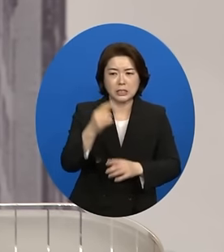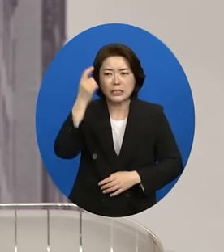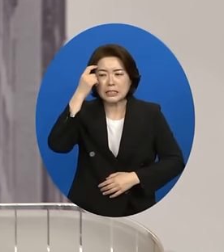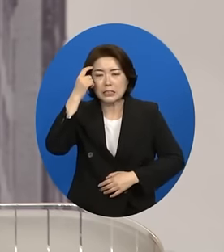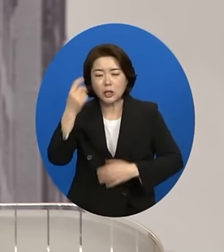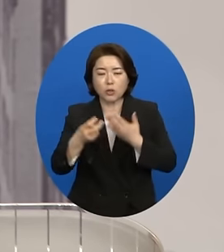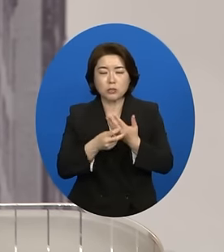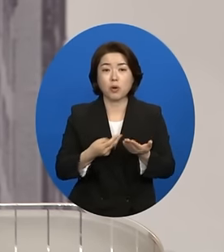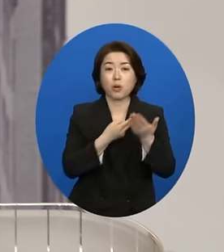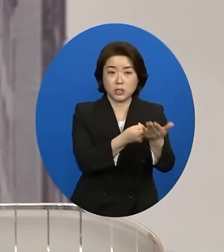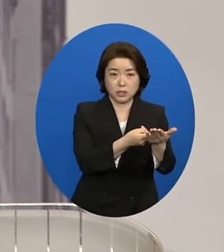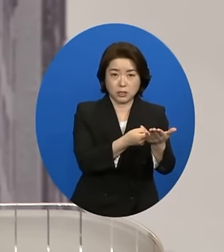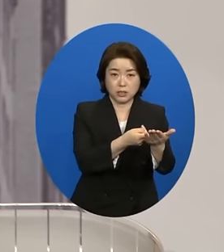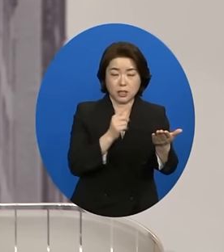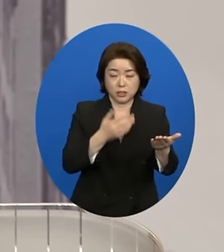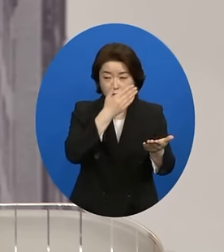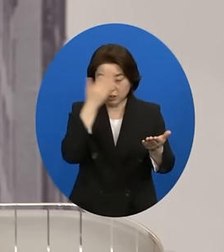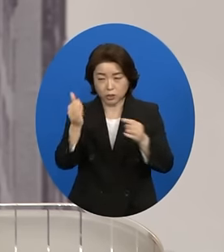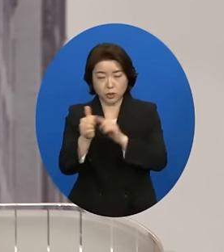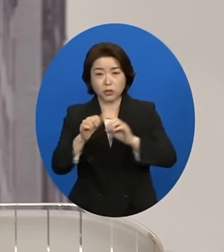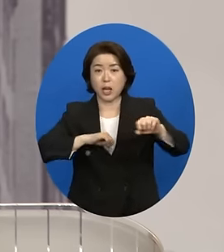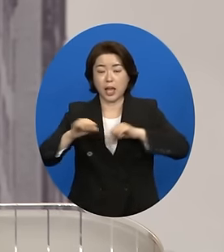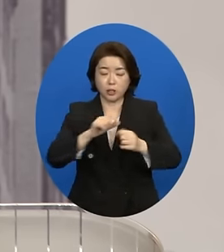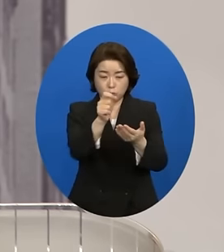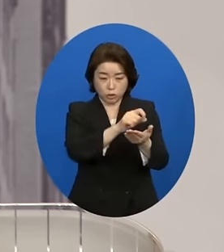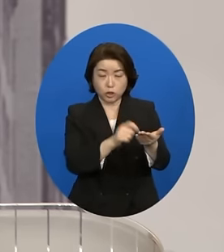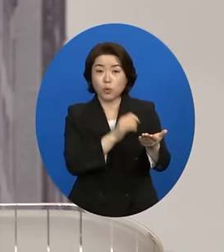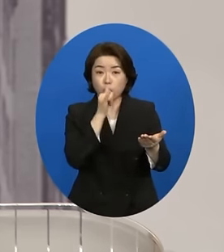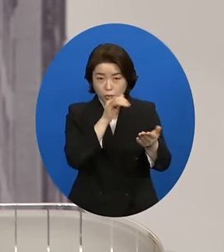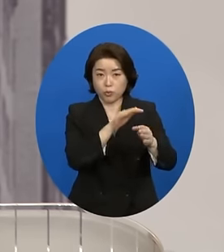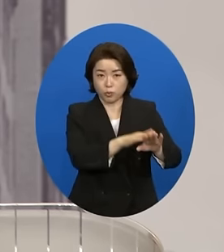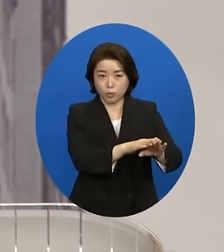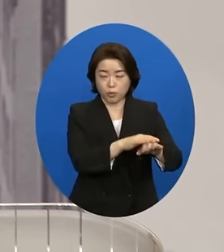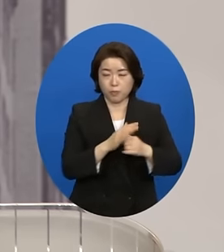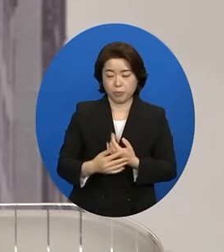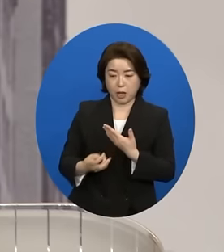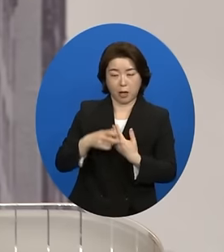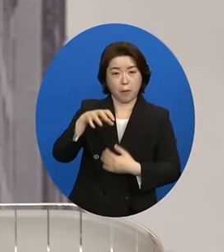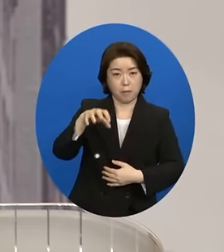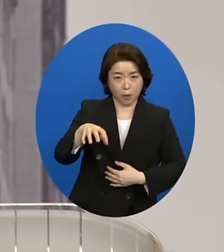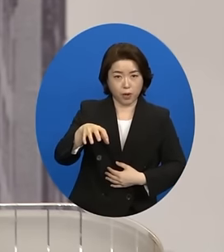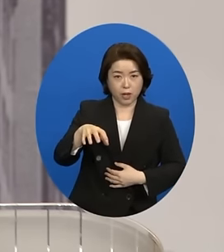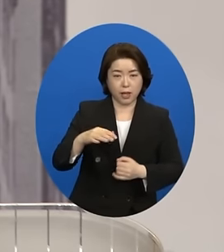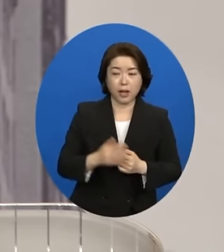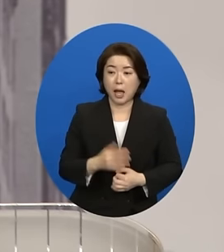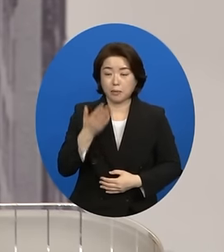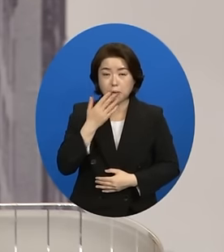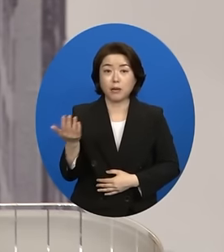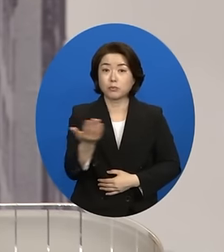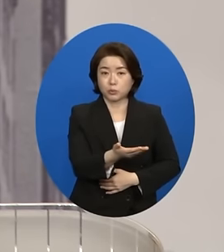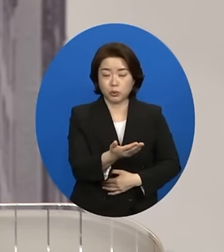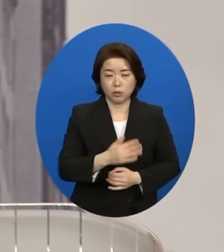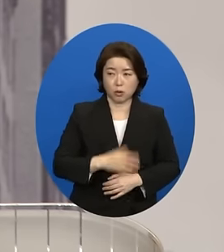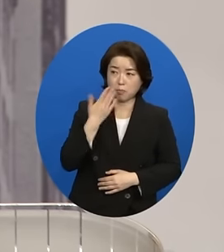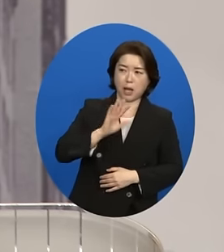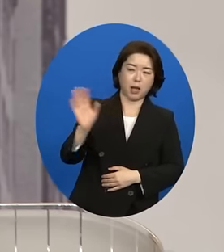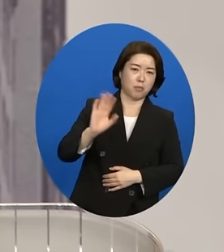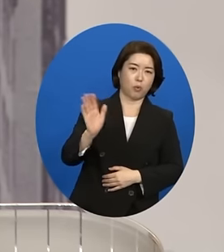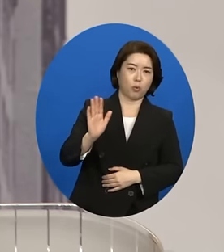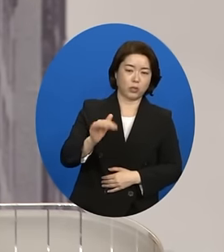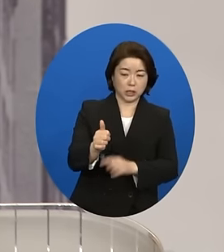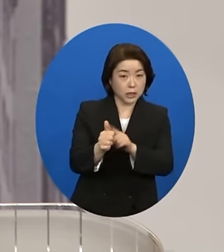입원했는데 그 청년의 행동을 기록한 것이 있어요. 병원에 가면 병원에서 밥을 주는데 밥을 안 먹고 이